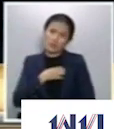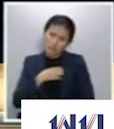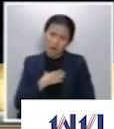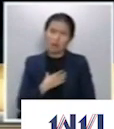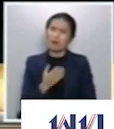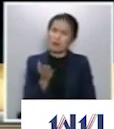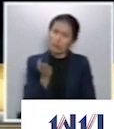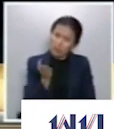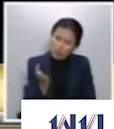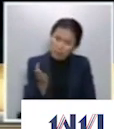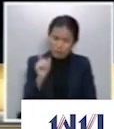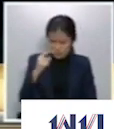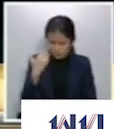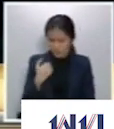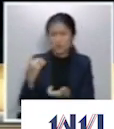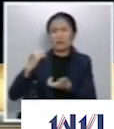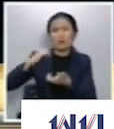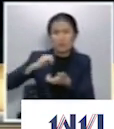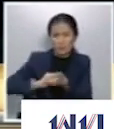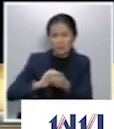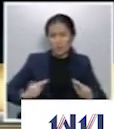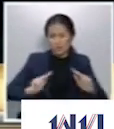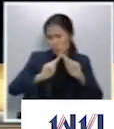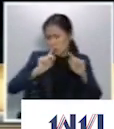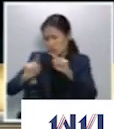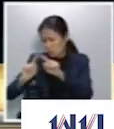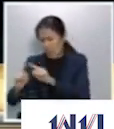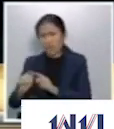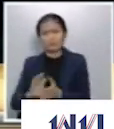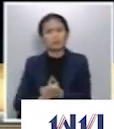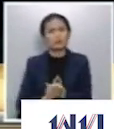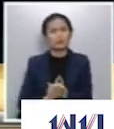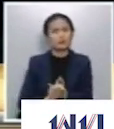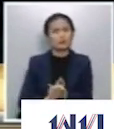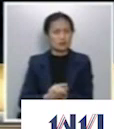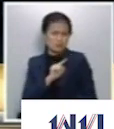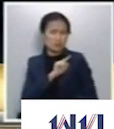านความร่วมมือทุกกระทรวงที่เกี่ยวข้องอย่างไร